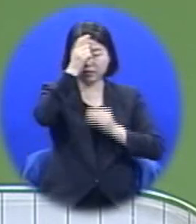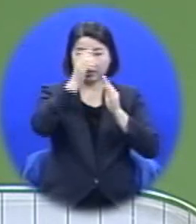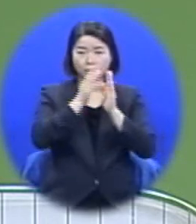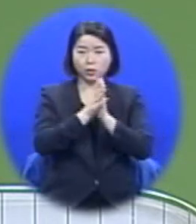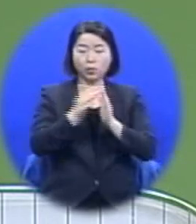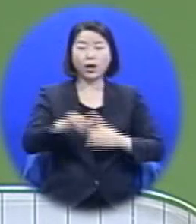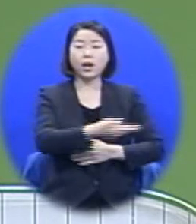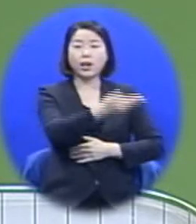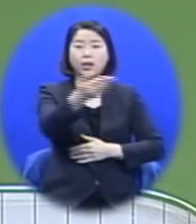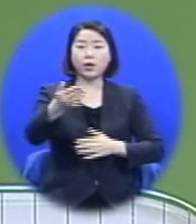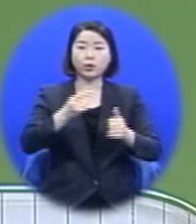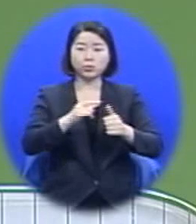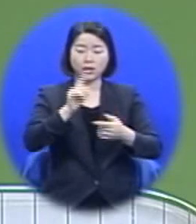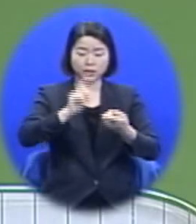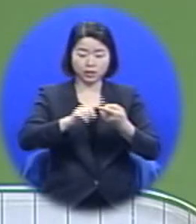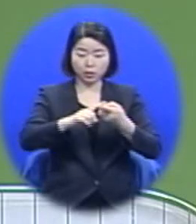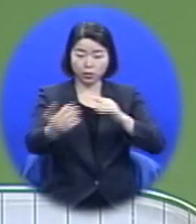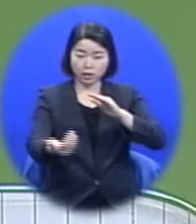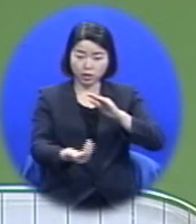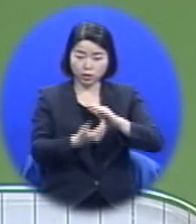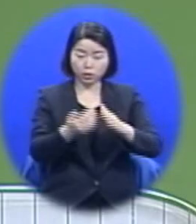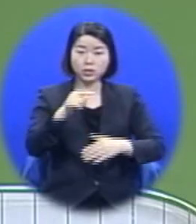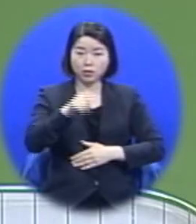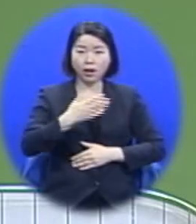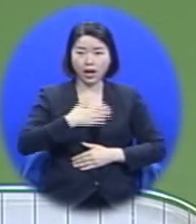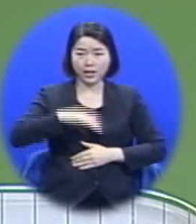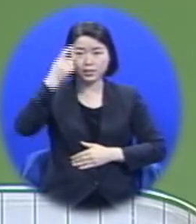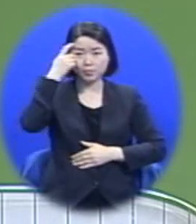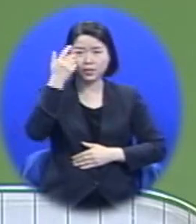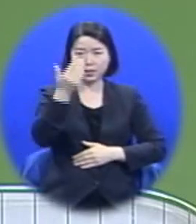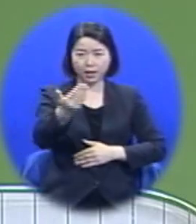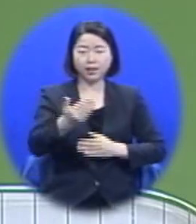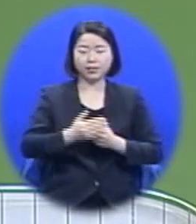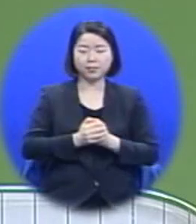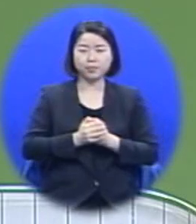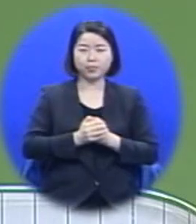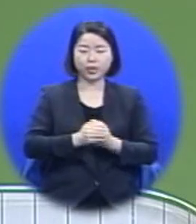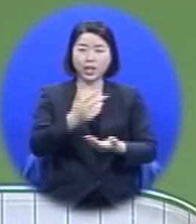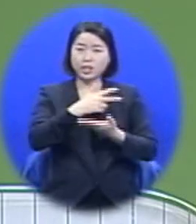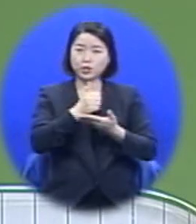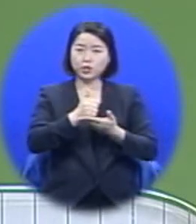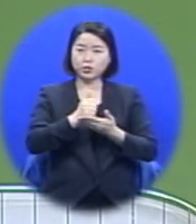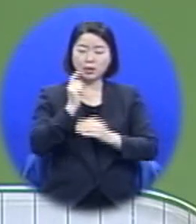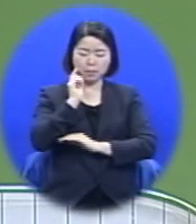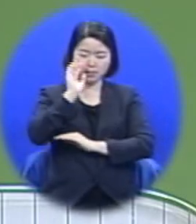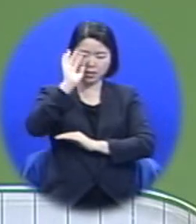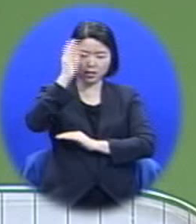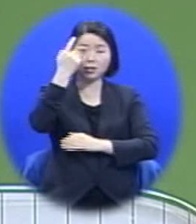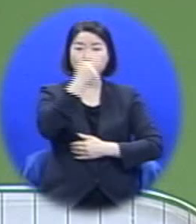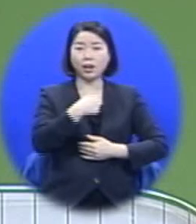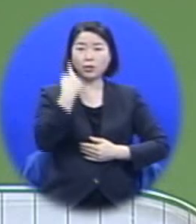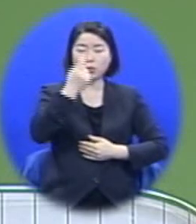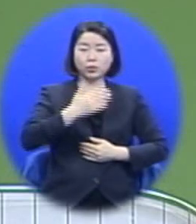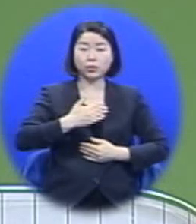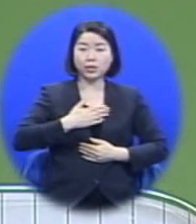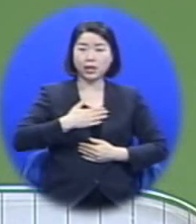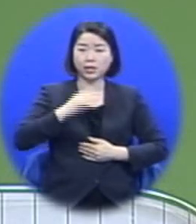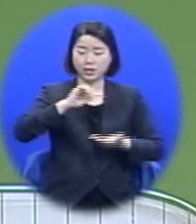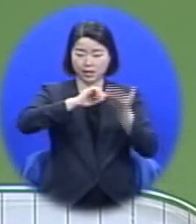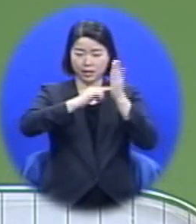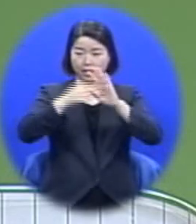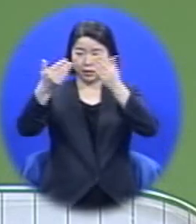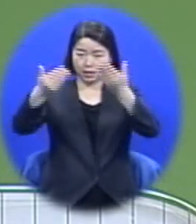여러분에게 그대로 이루어진 거 아십니까 주님의 핀 난 얼굴을 알게 나타내 보여 주옵소서